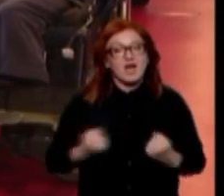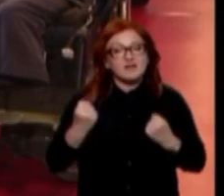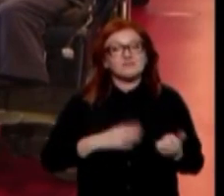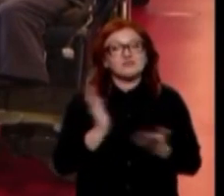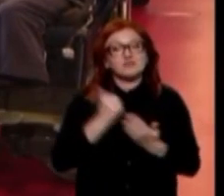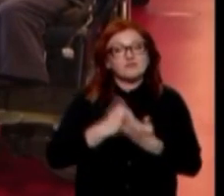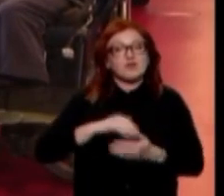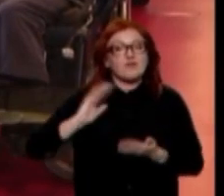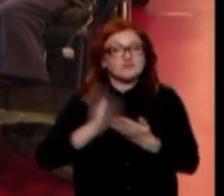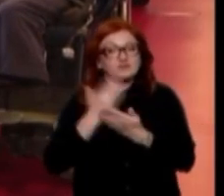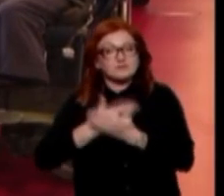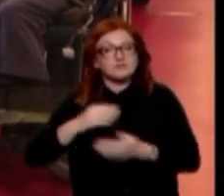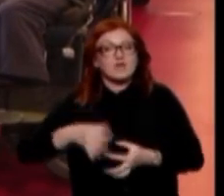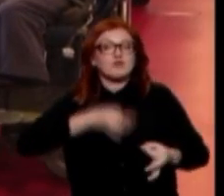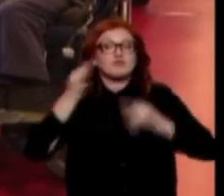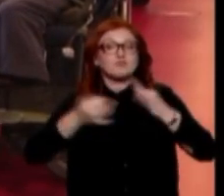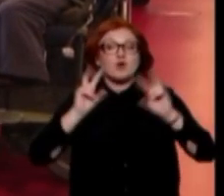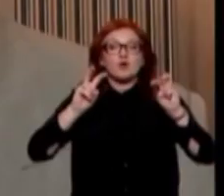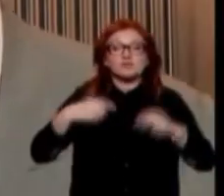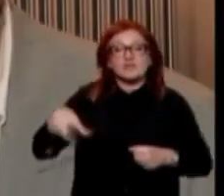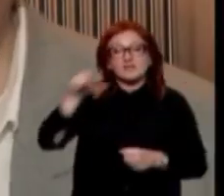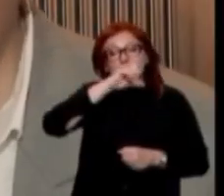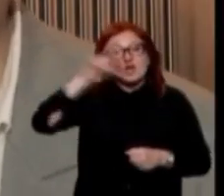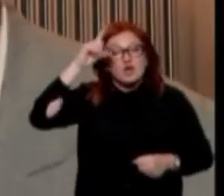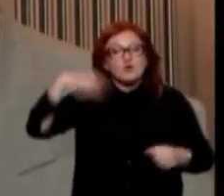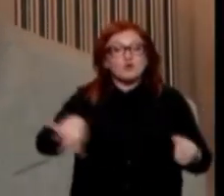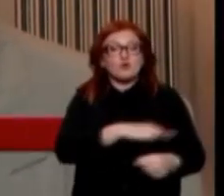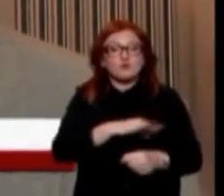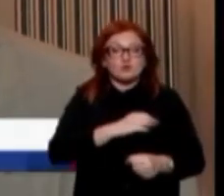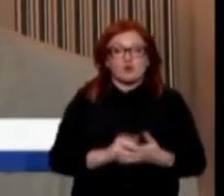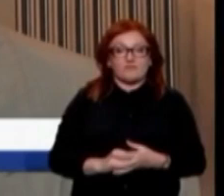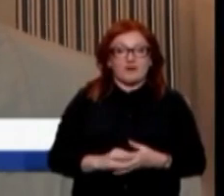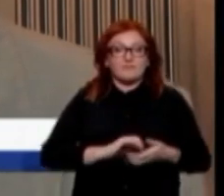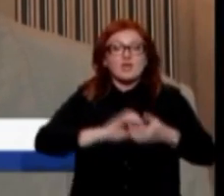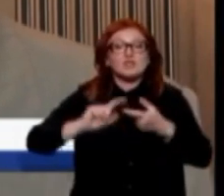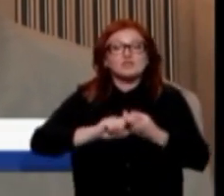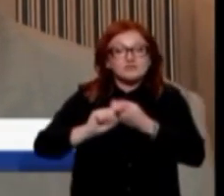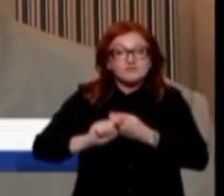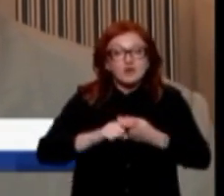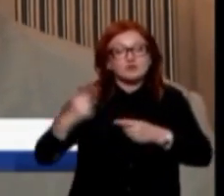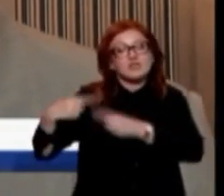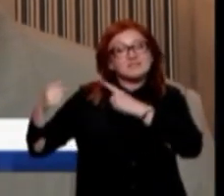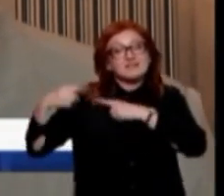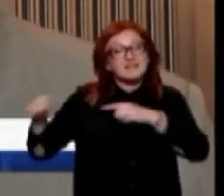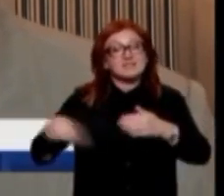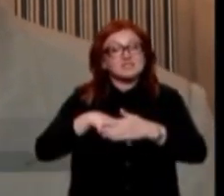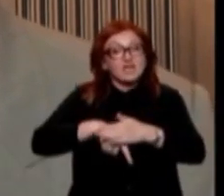wojewódzki przegląd piosenki na ludową nutę. To jest przywiązanie do tradycji, do korzeni, które